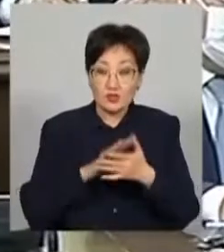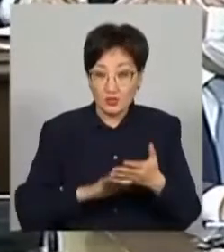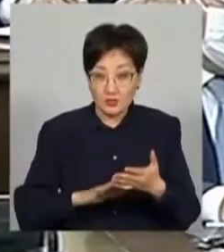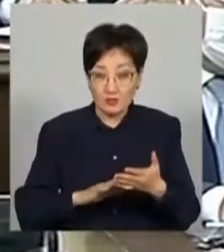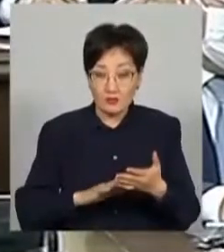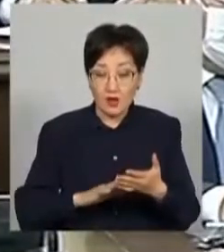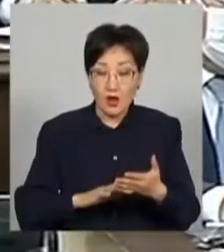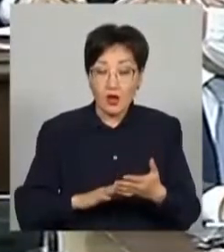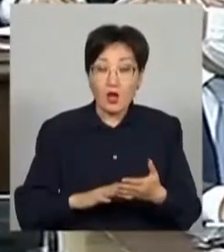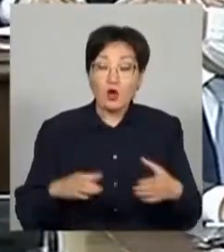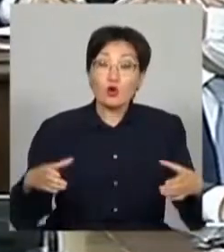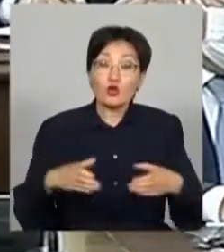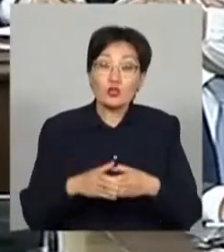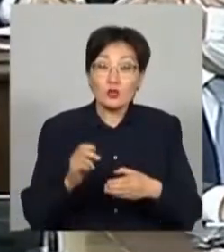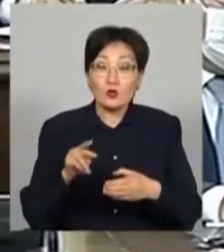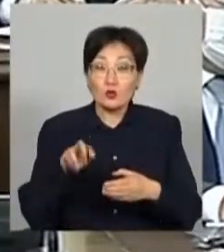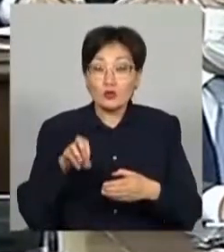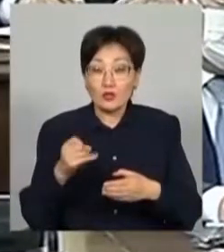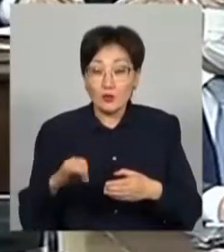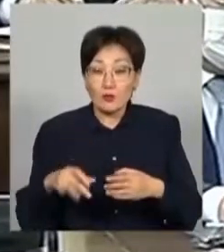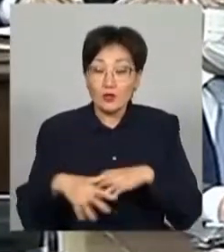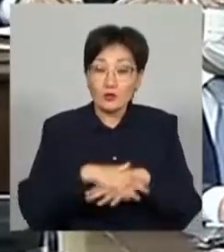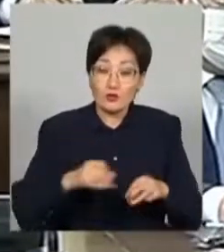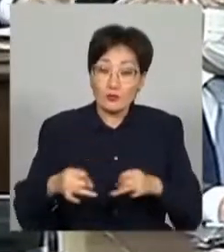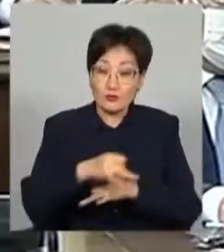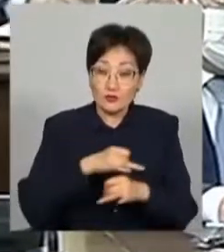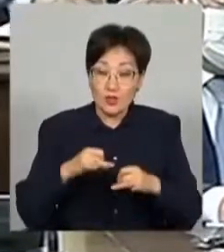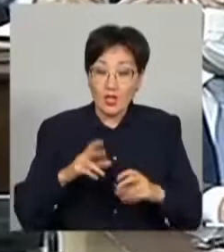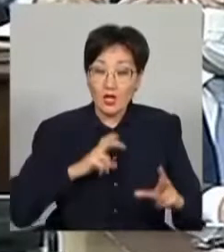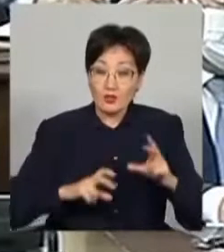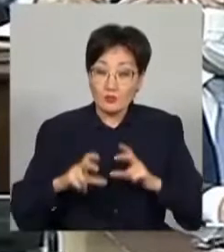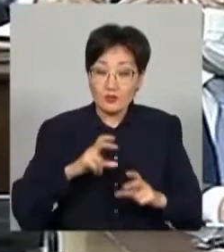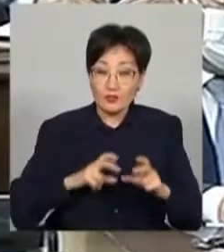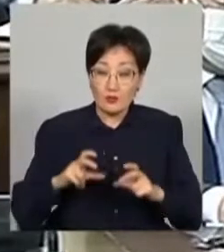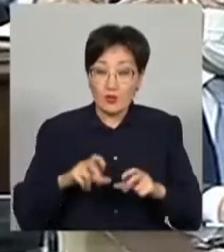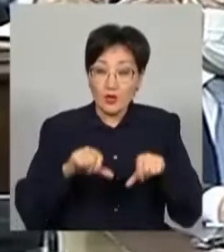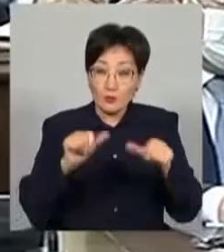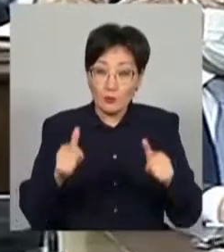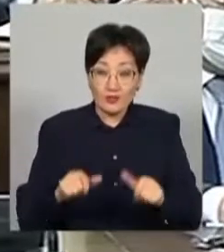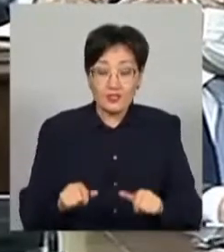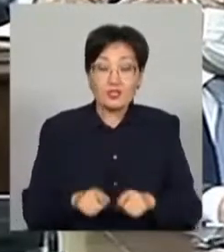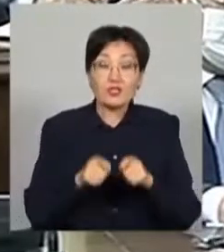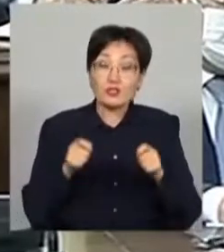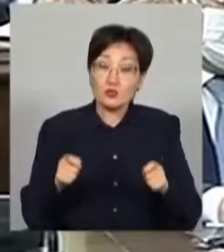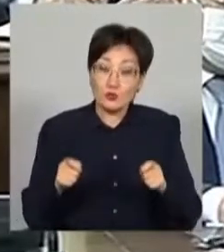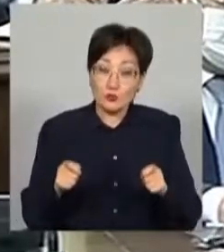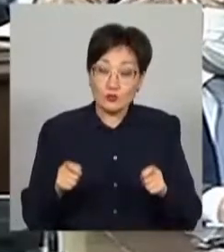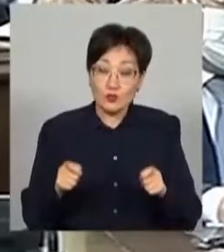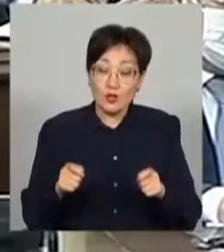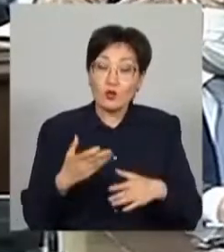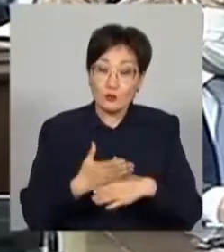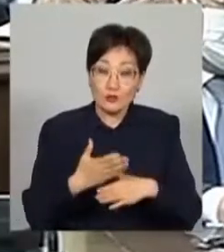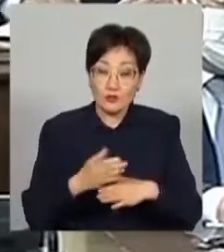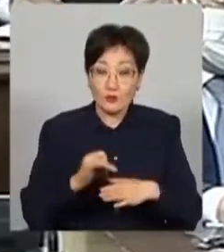деңгейде жалғастырады. Құрылтай қоғамдық диалогтың бір тұтас институционалдық моделін қалыптастыруға тиіс.